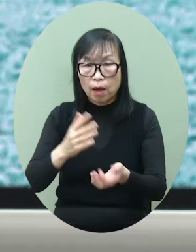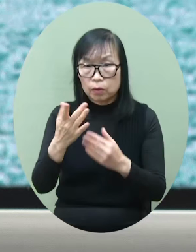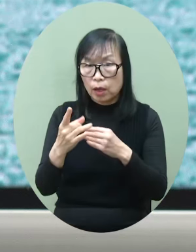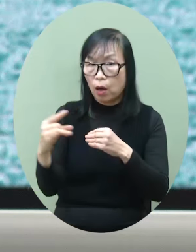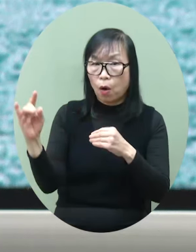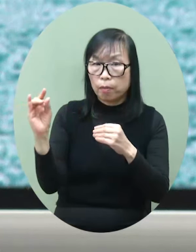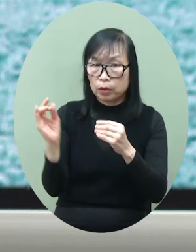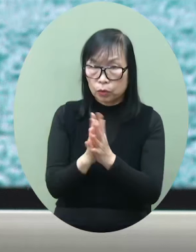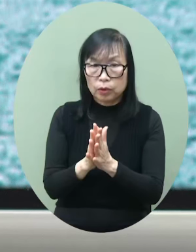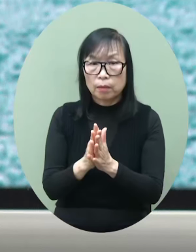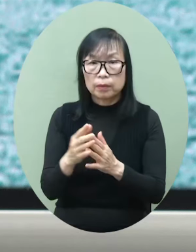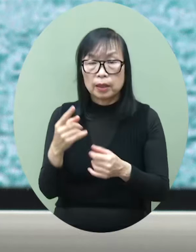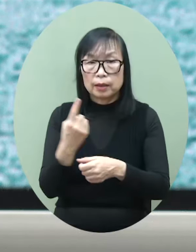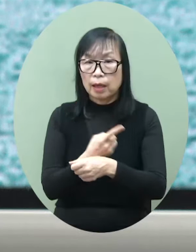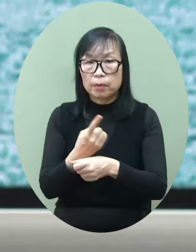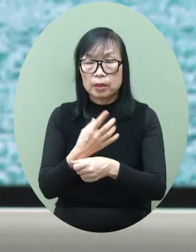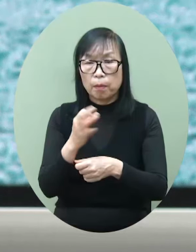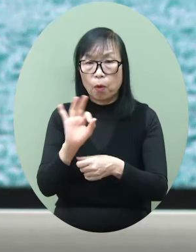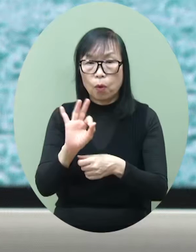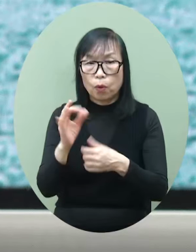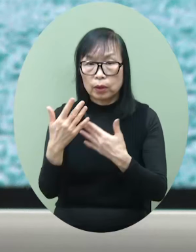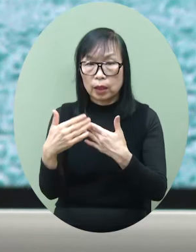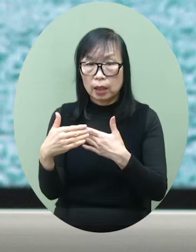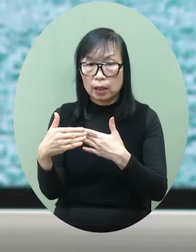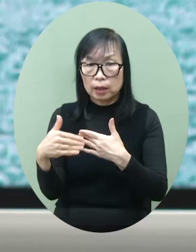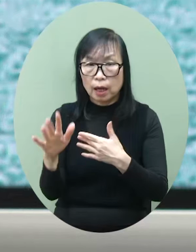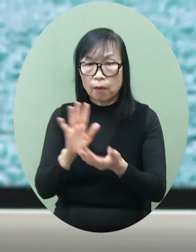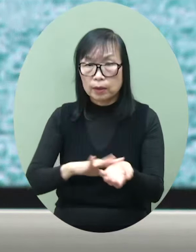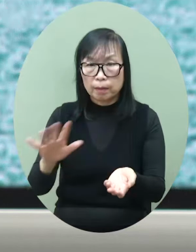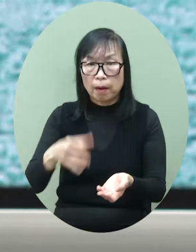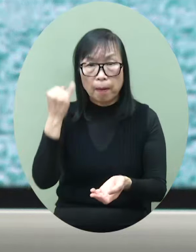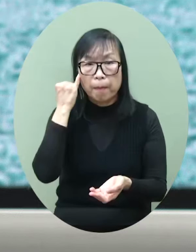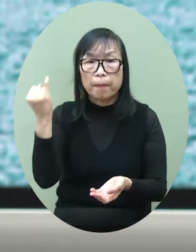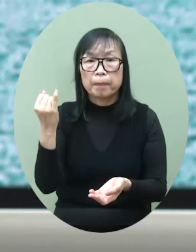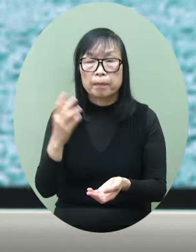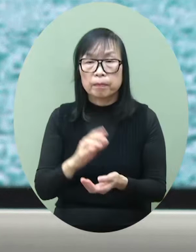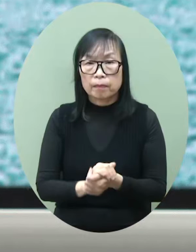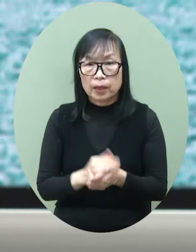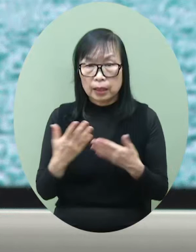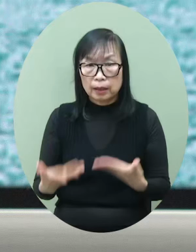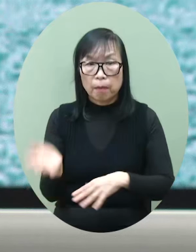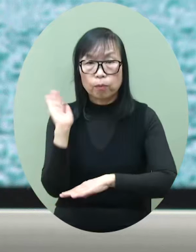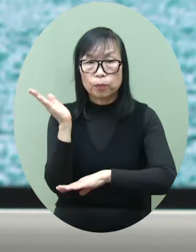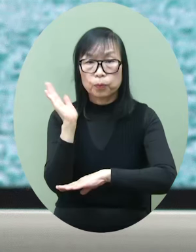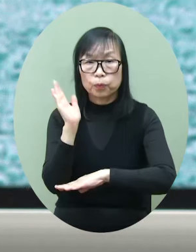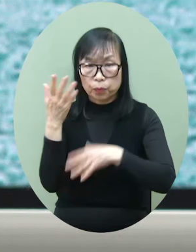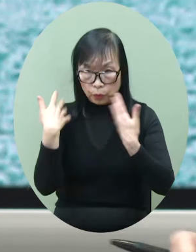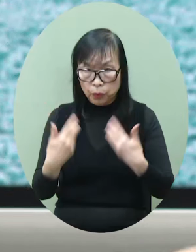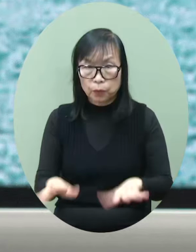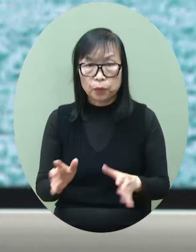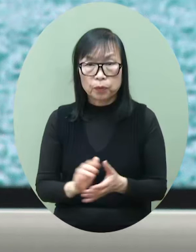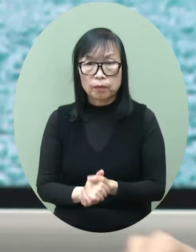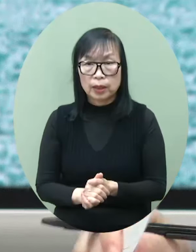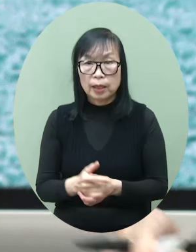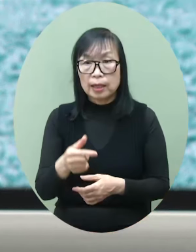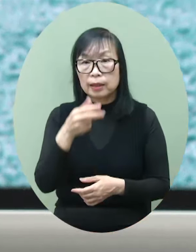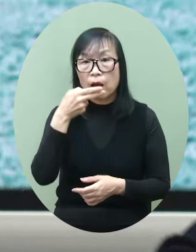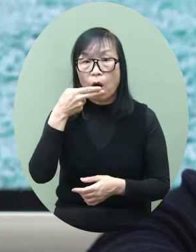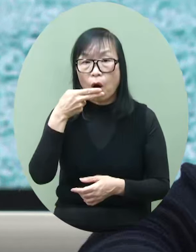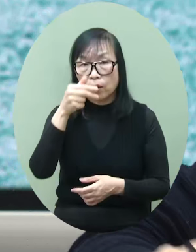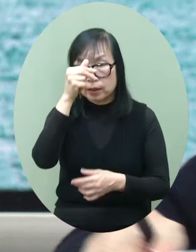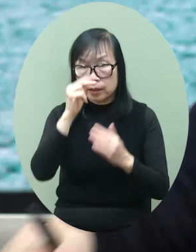暫時就沒有其他那些不明源頭的個案那我幫今天的報告是這麼多麻煩你那現在何醫生